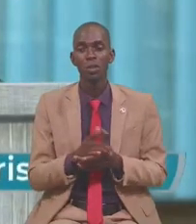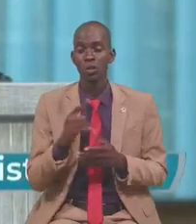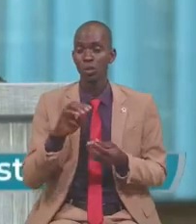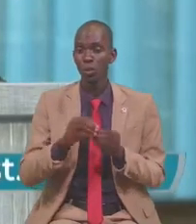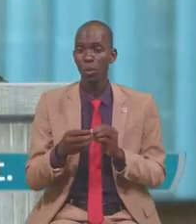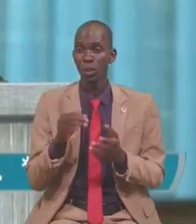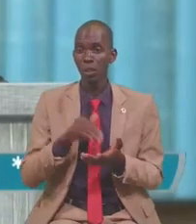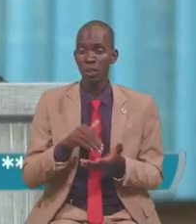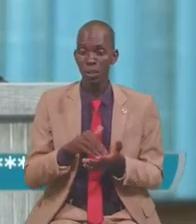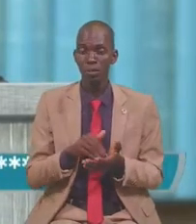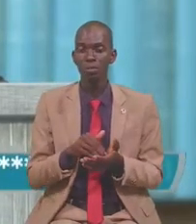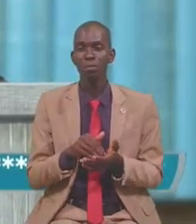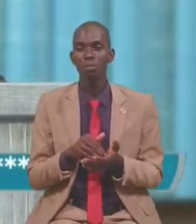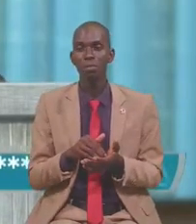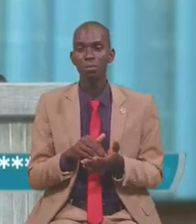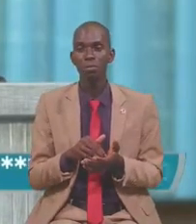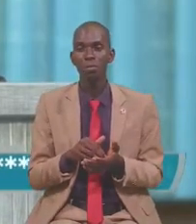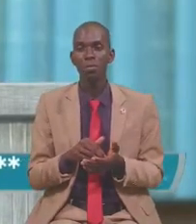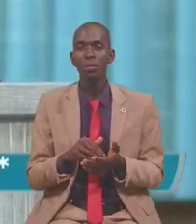qui sont en Zambie,